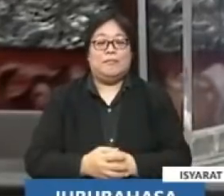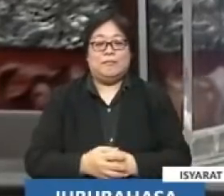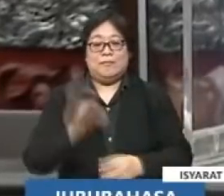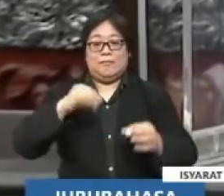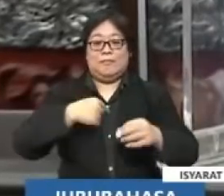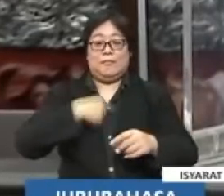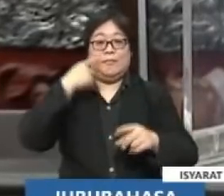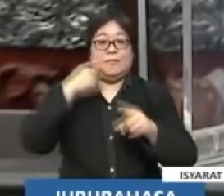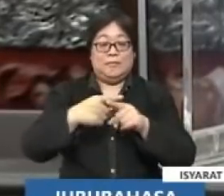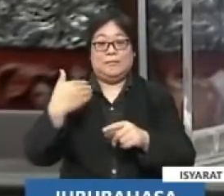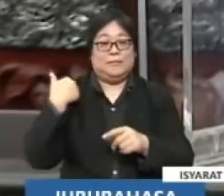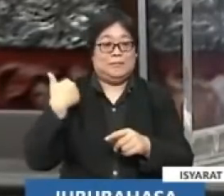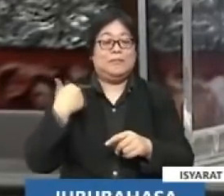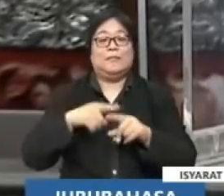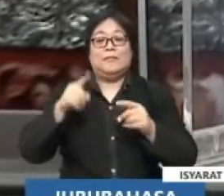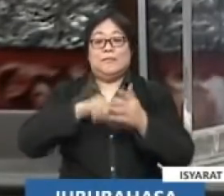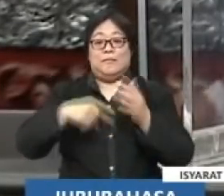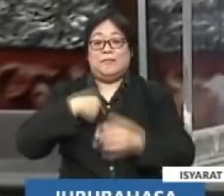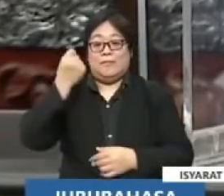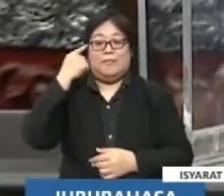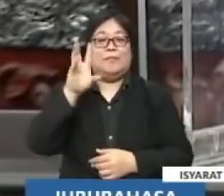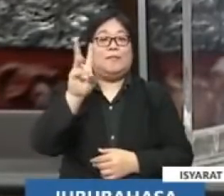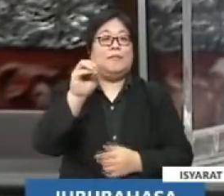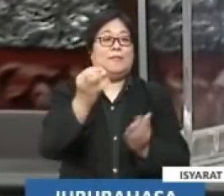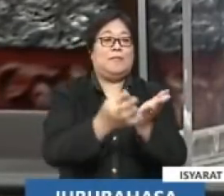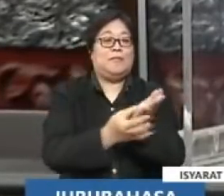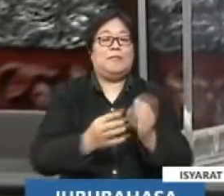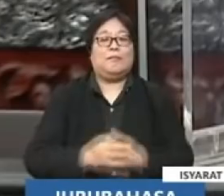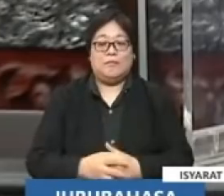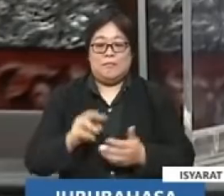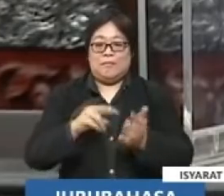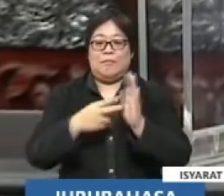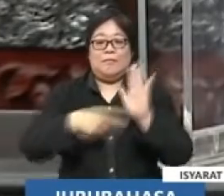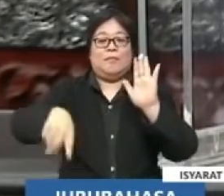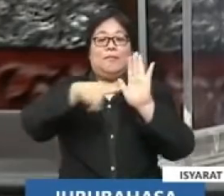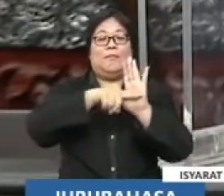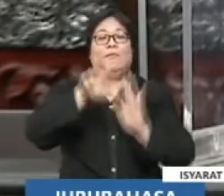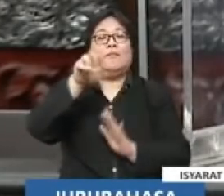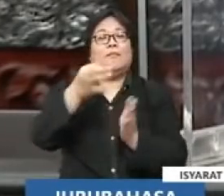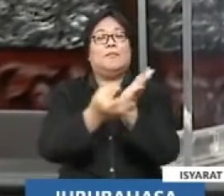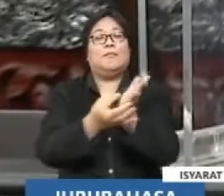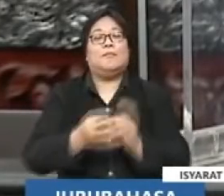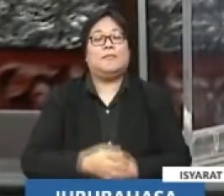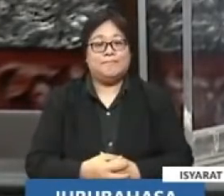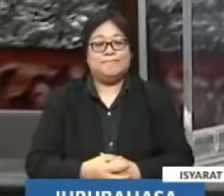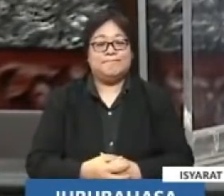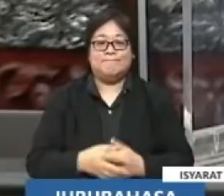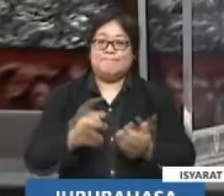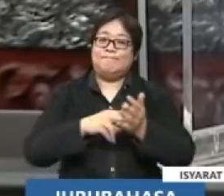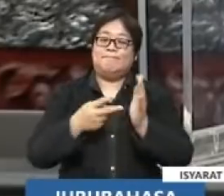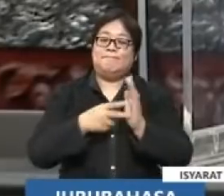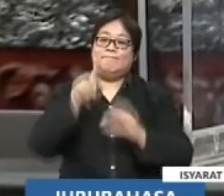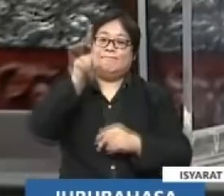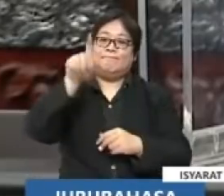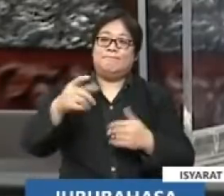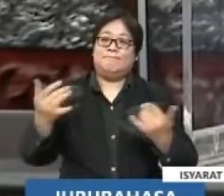kalau saya silap tegur, tapi yang saya faham RM60. Maksudnya ada defisit RM30. Jadi maksudnya